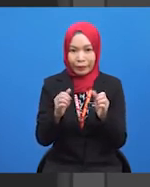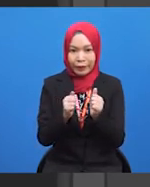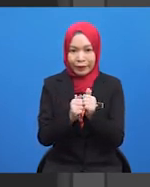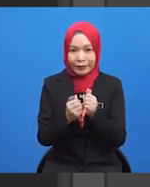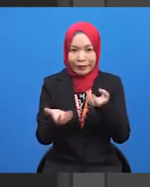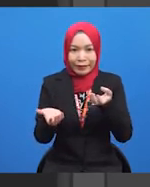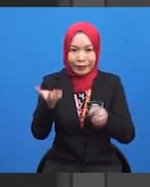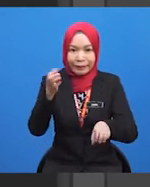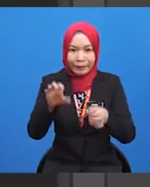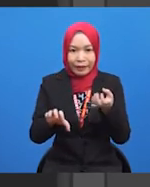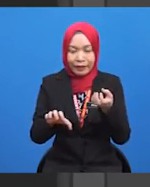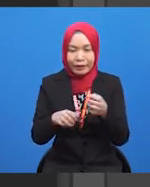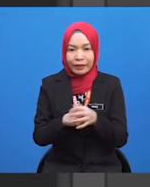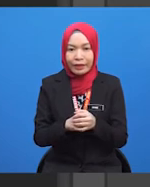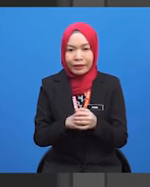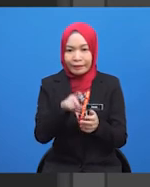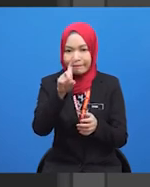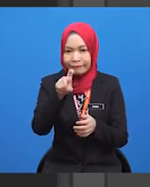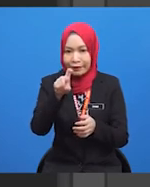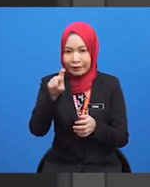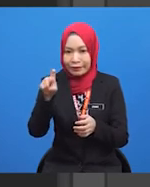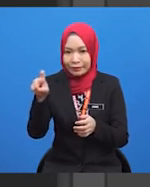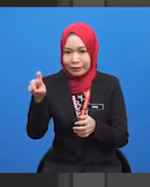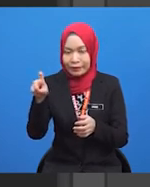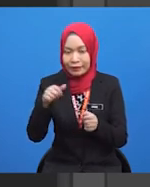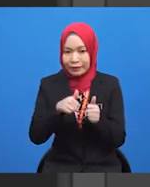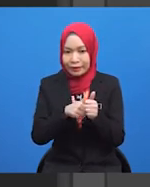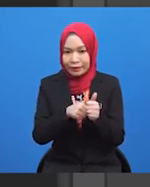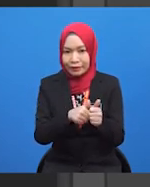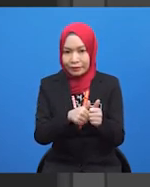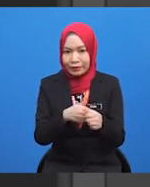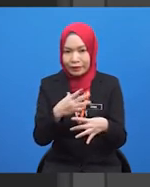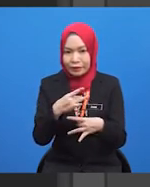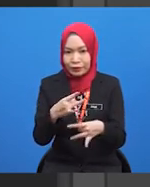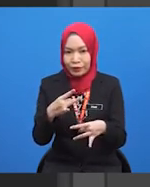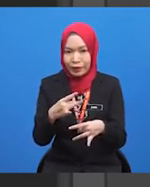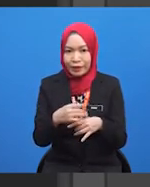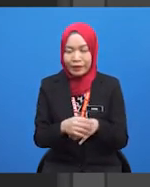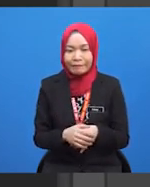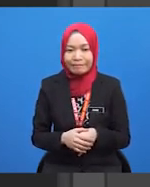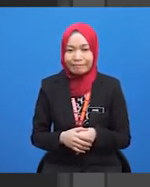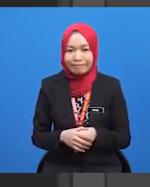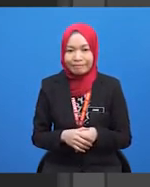Dan lightness untuk melakukan proses suntingan warna.